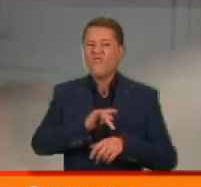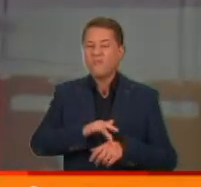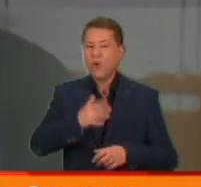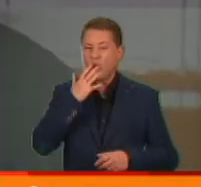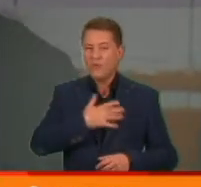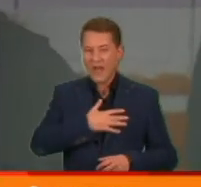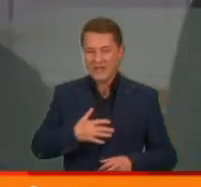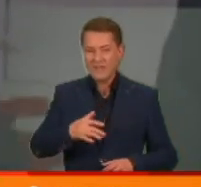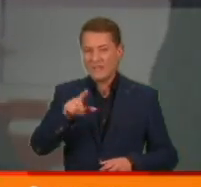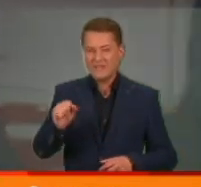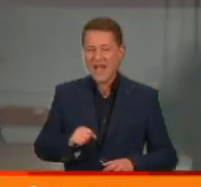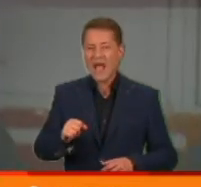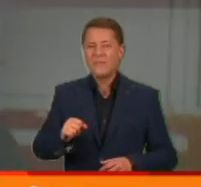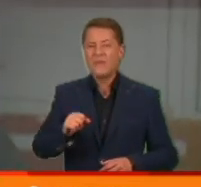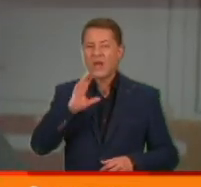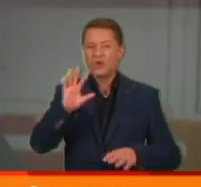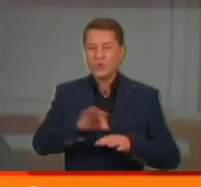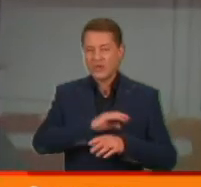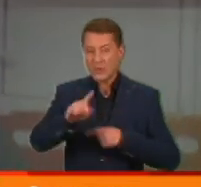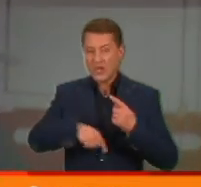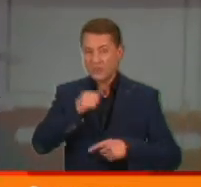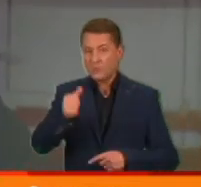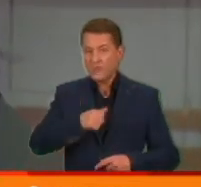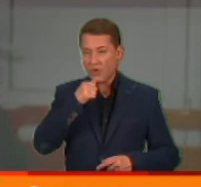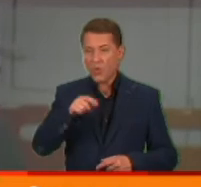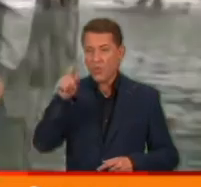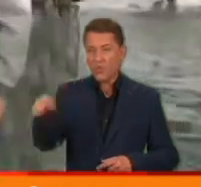дружину. Та хлопець сподівається, що вже наступного року і йому